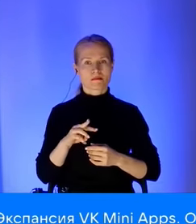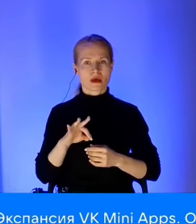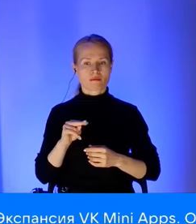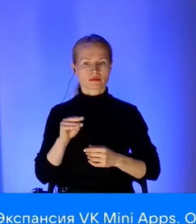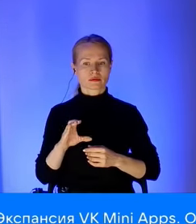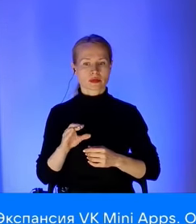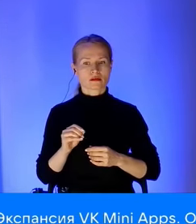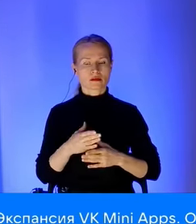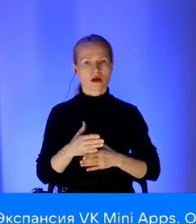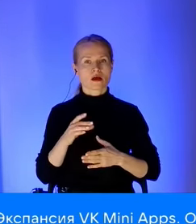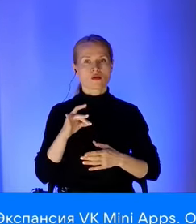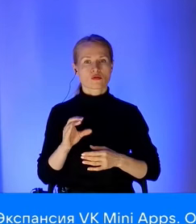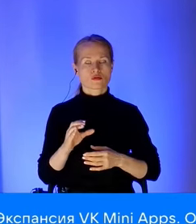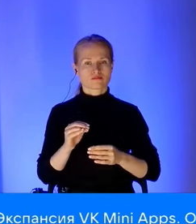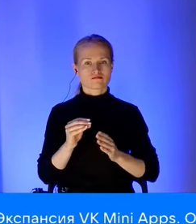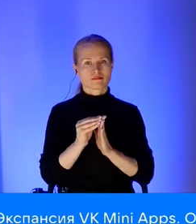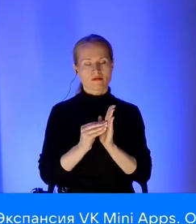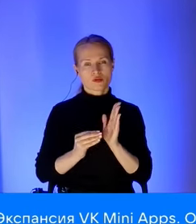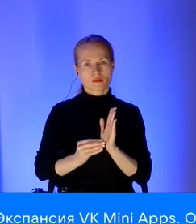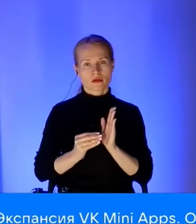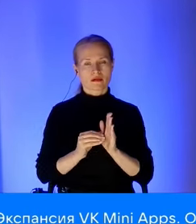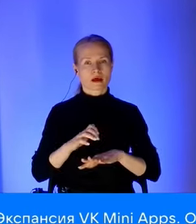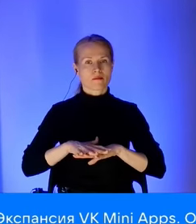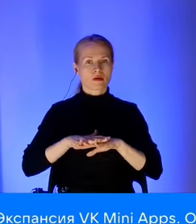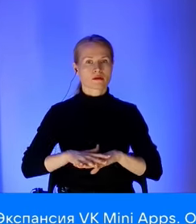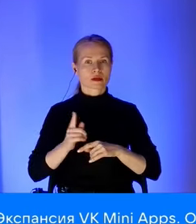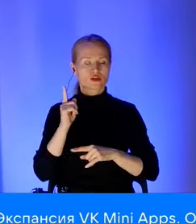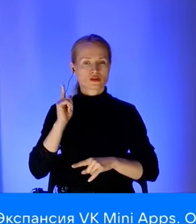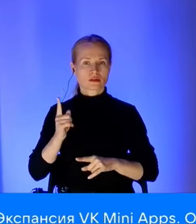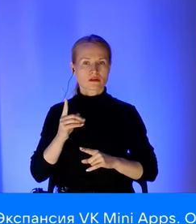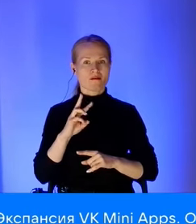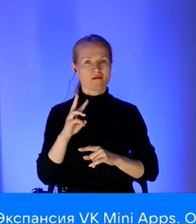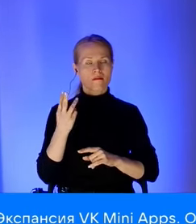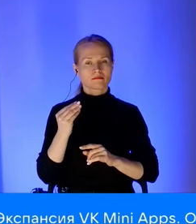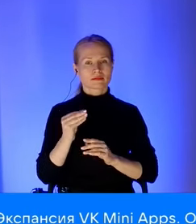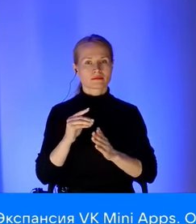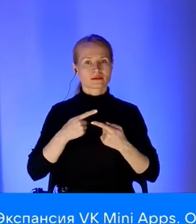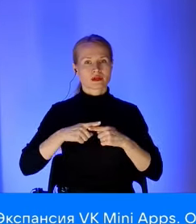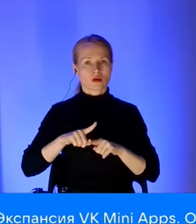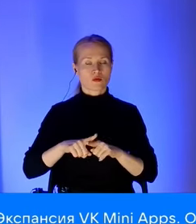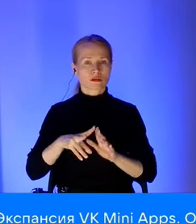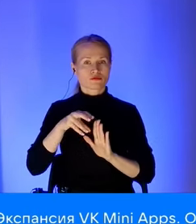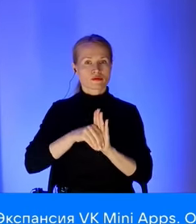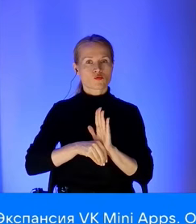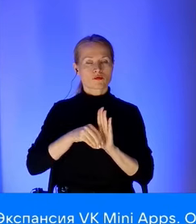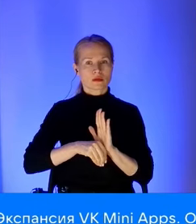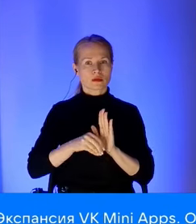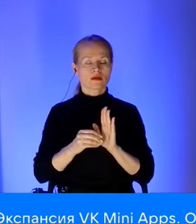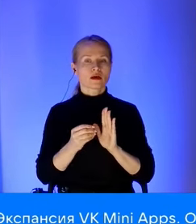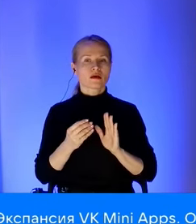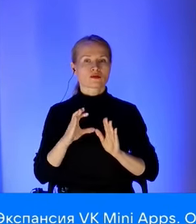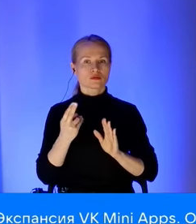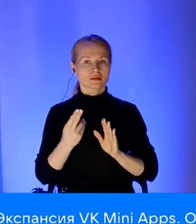кроссплатформенные веб-приложения, созданные на базе классических веб-технологий, запускающиеся внутри клиента социальной сети. Они доступны на